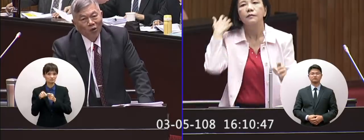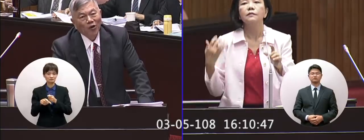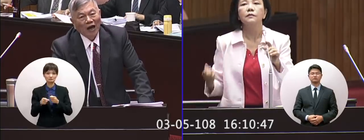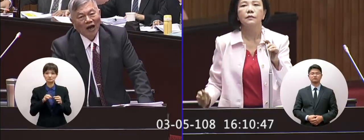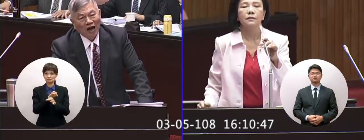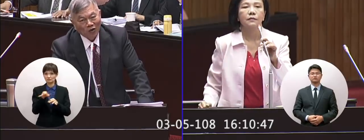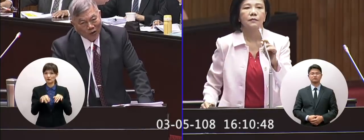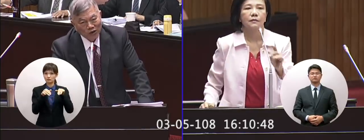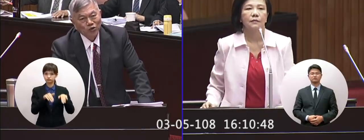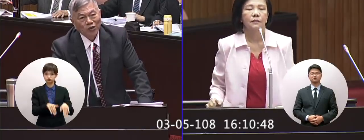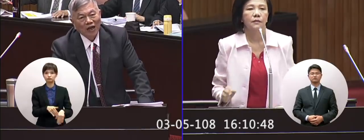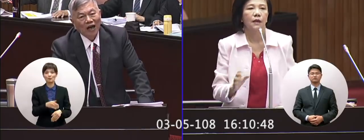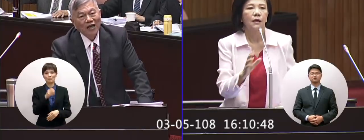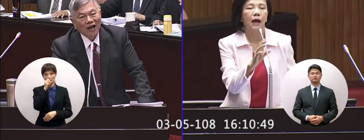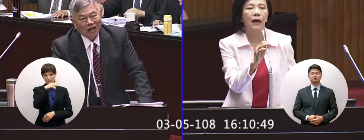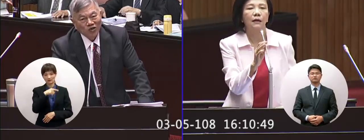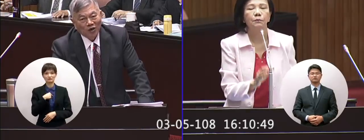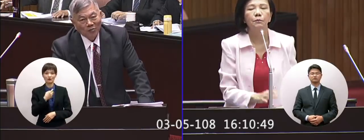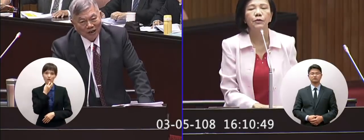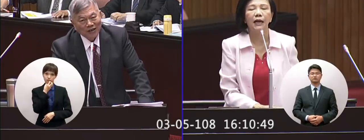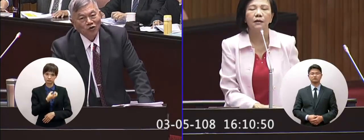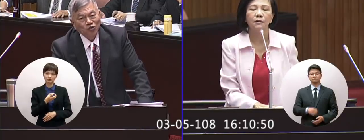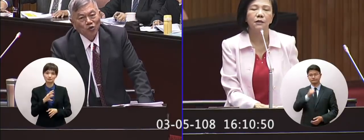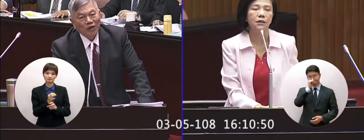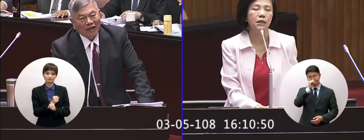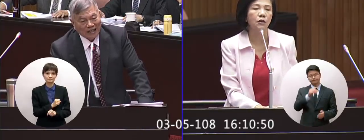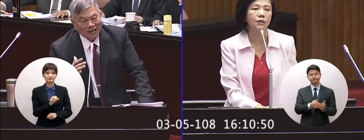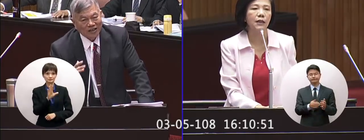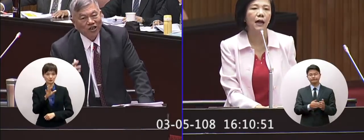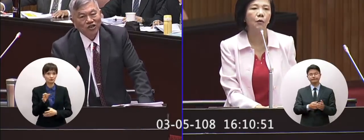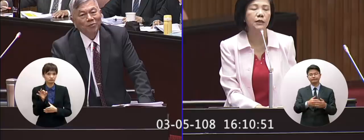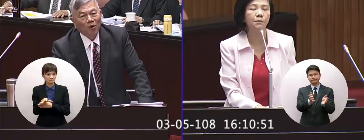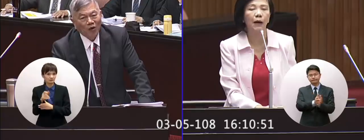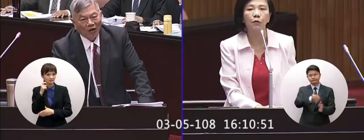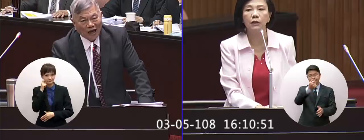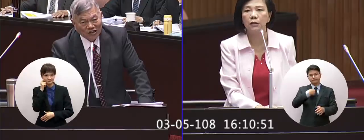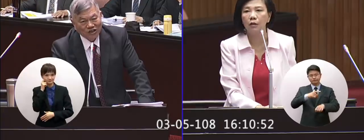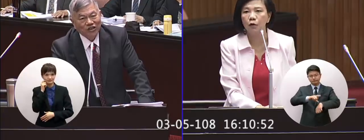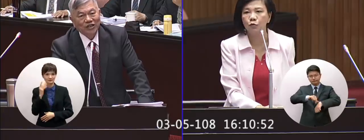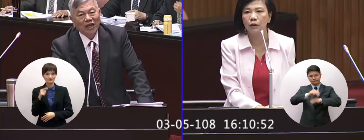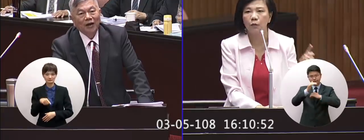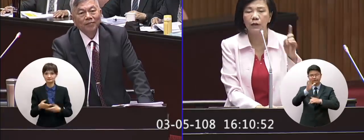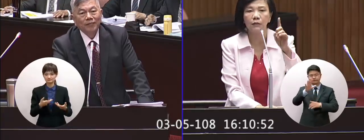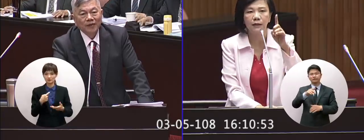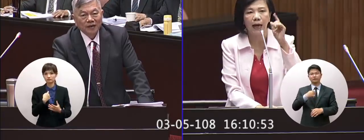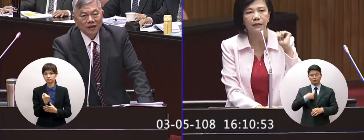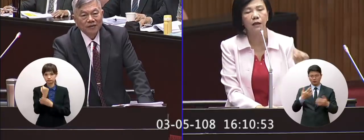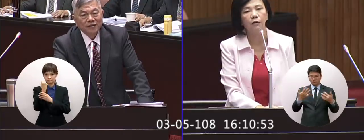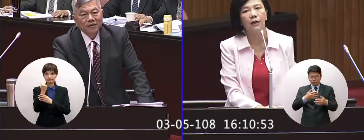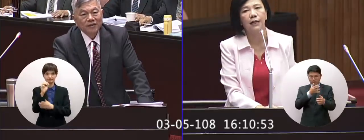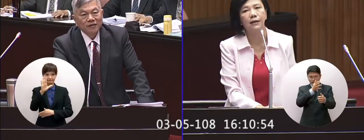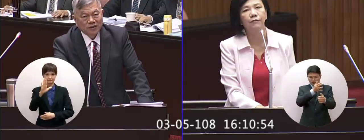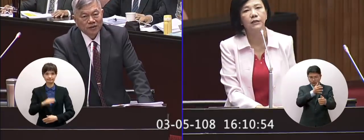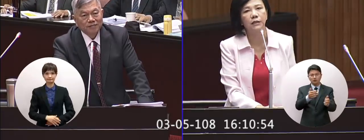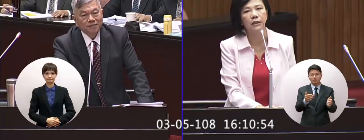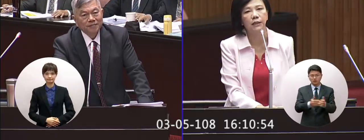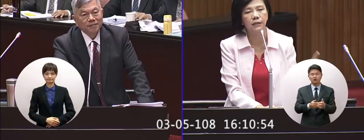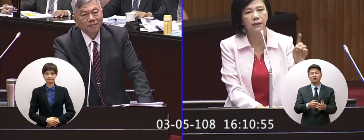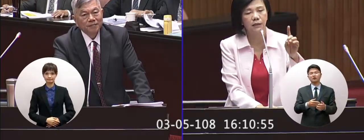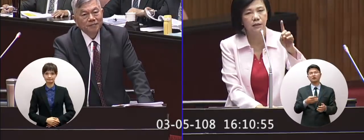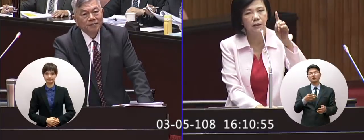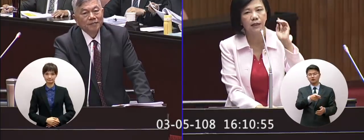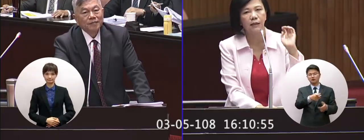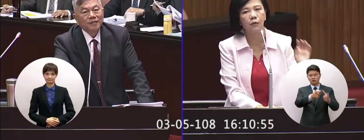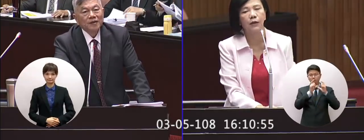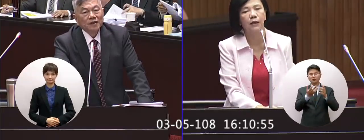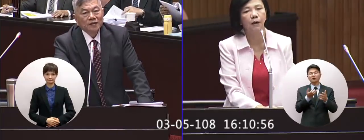经济无好啦，啊亏损啦。 好了、 啊，所以讲要个投资 困难，时间有限啦，我已经把问题都告诉你了，我要的答案也有了啦，三分之一